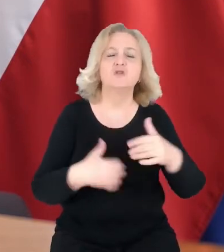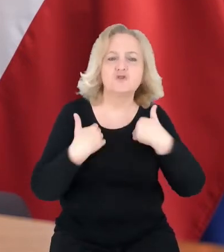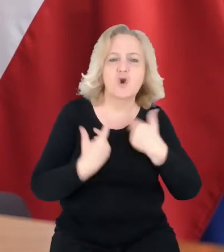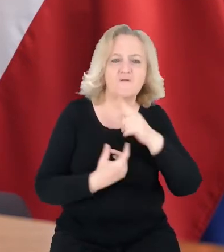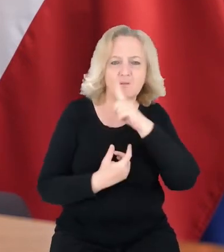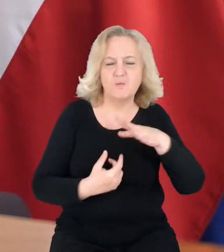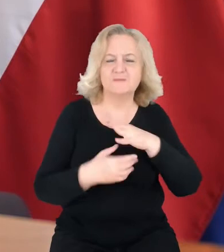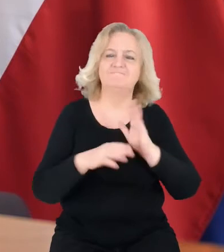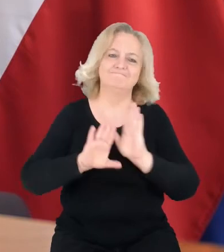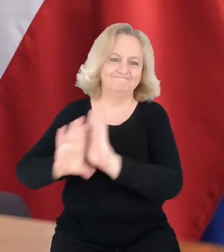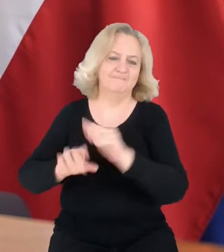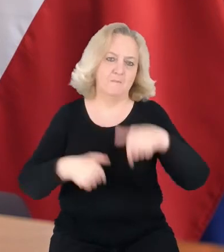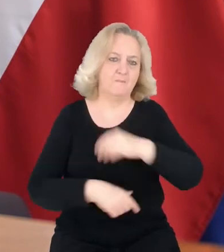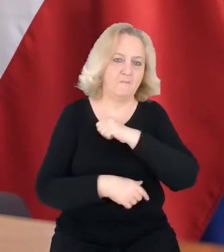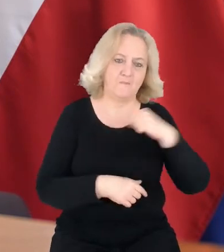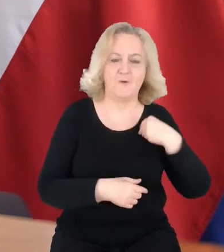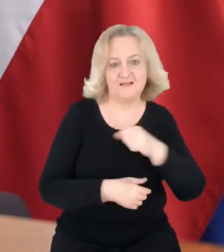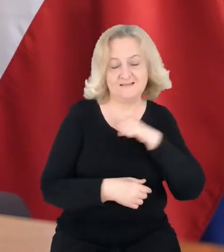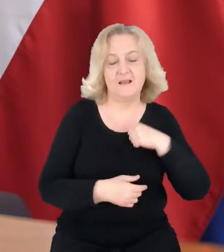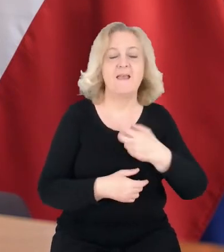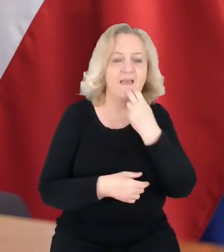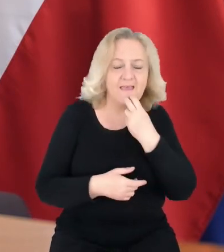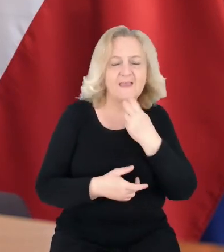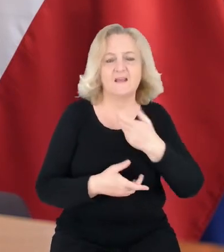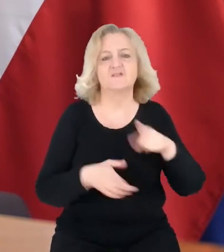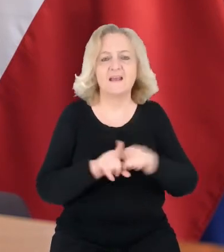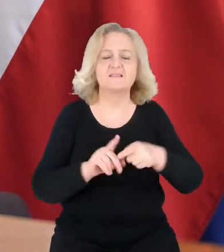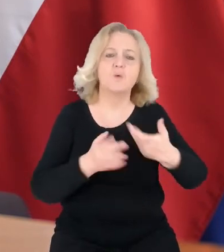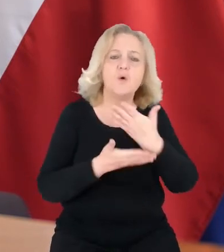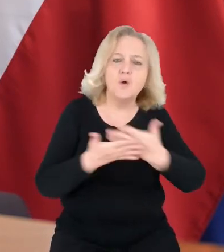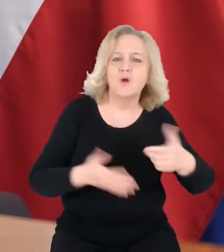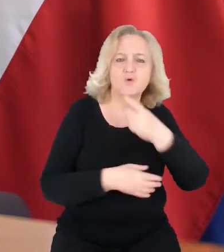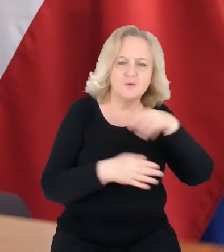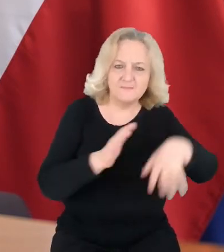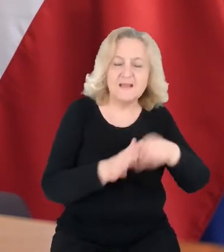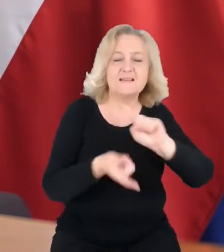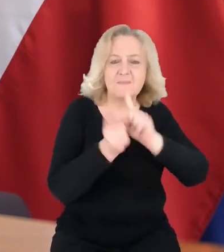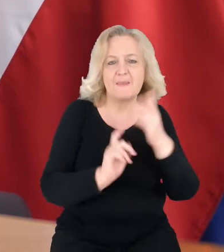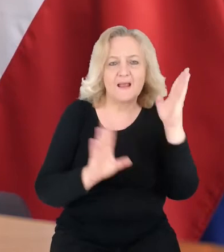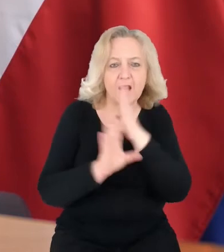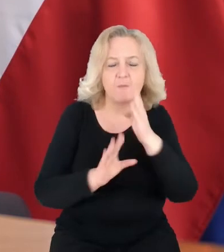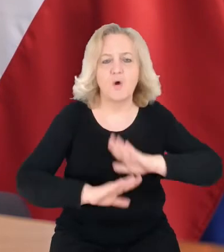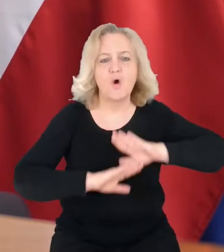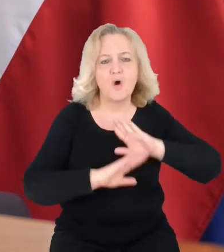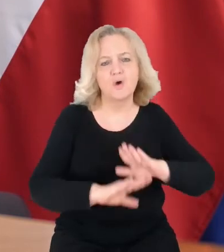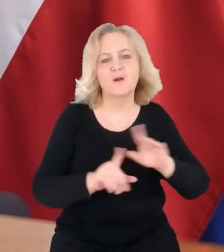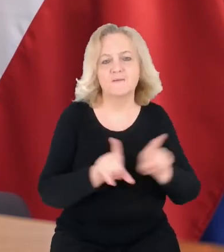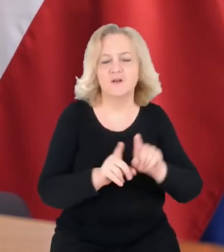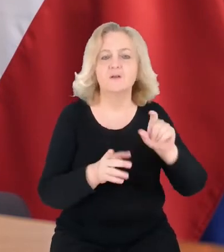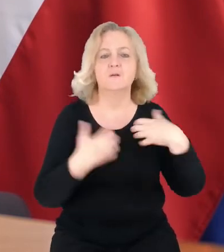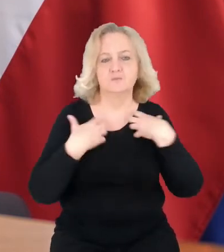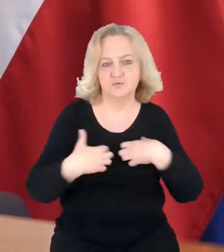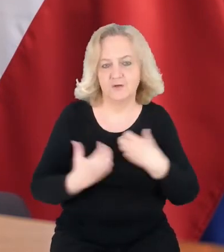publicznego, bezpieczeństwa energetycznego i surowcowego, czy zmian klimatycznych i ochrony